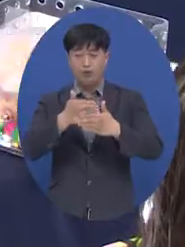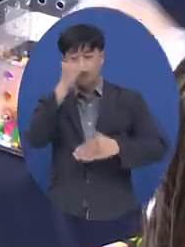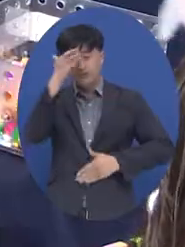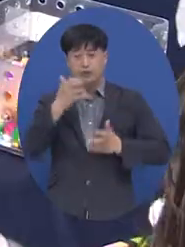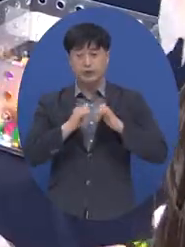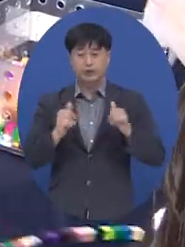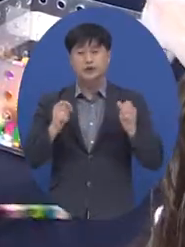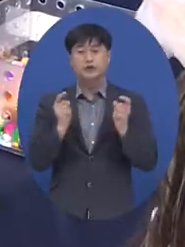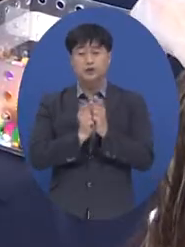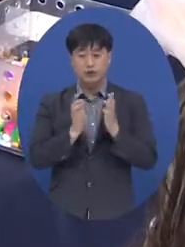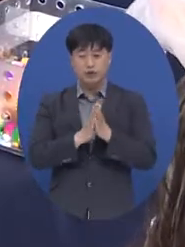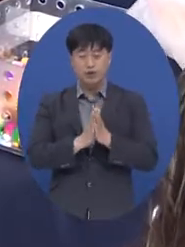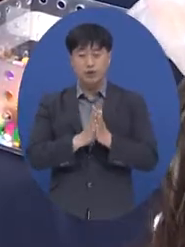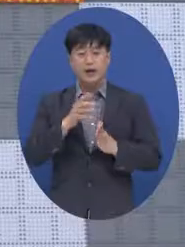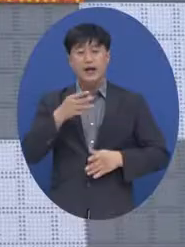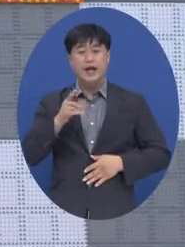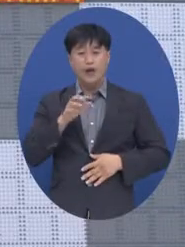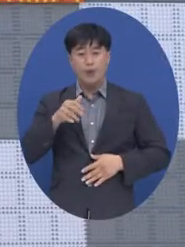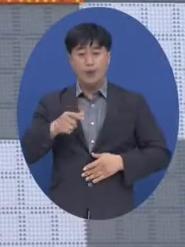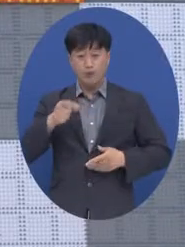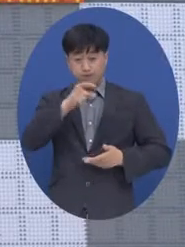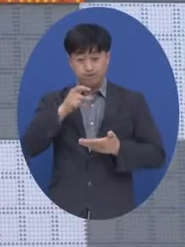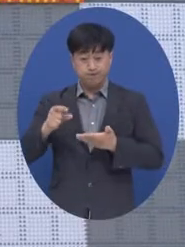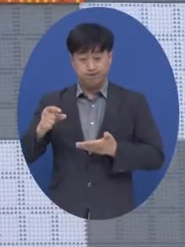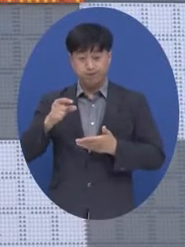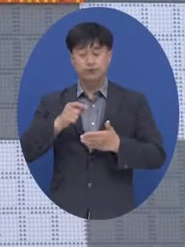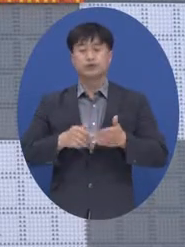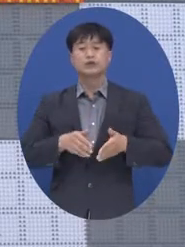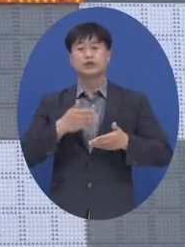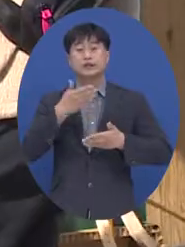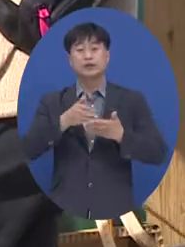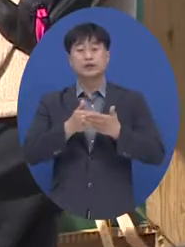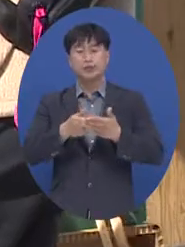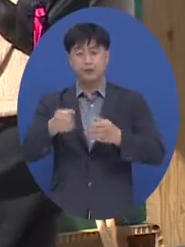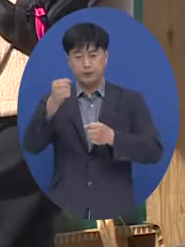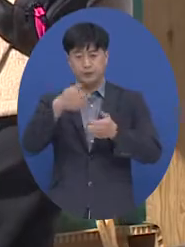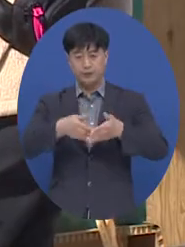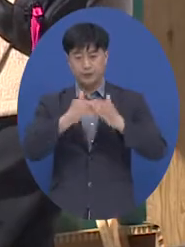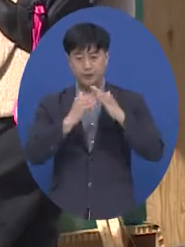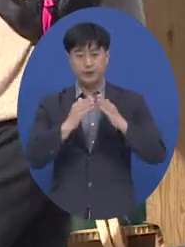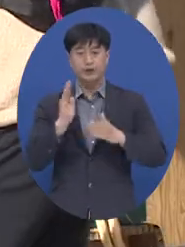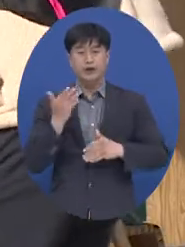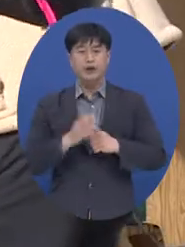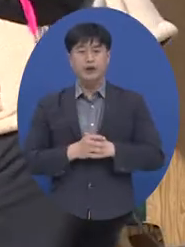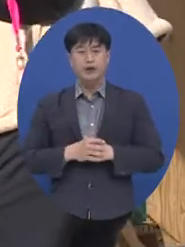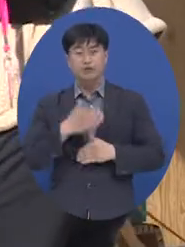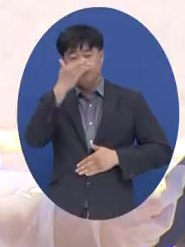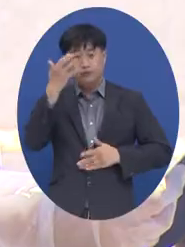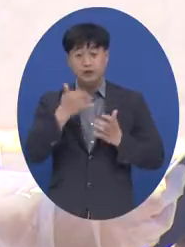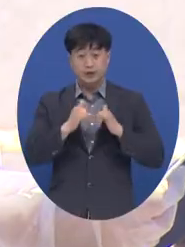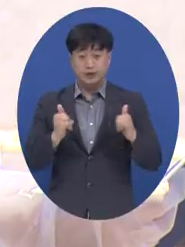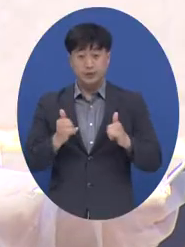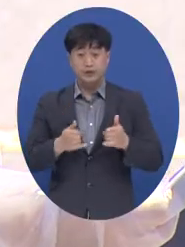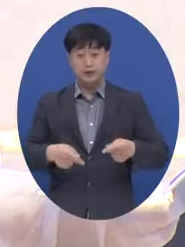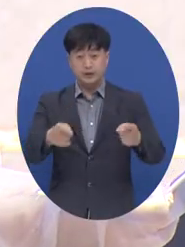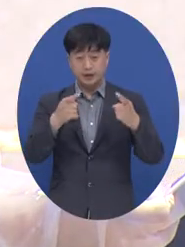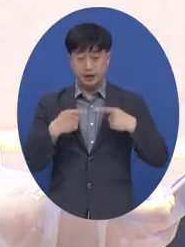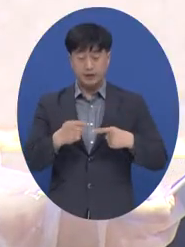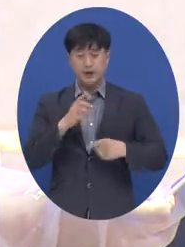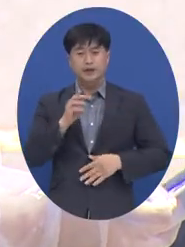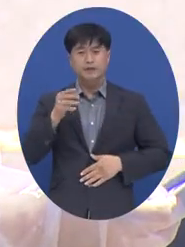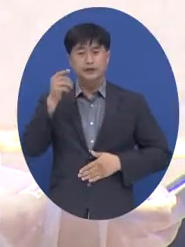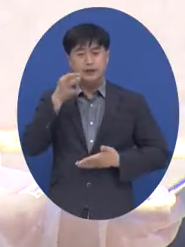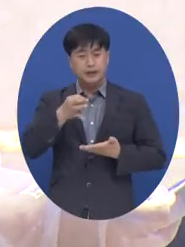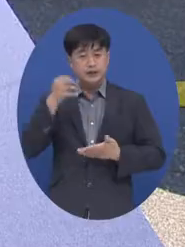관람객들이 직접 레고를 조립해 그림을 완성합니다 관객들이 전시에 참여하며 뒤 mg 의 가치를